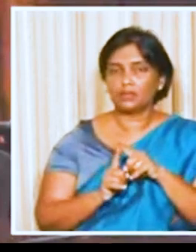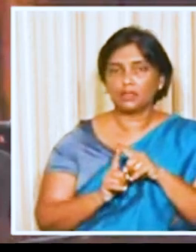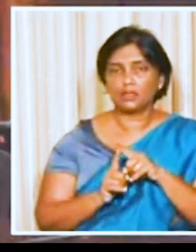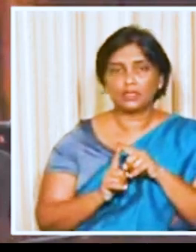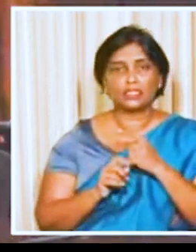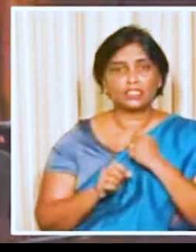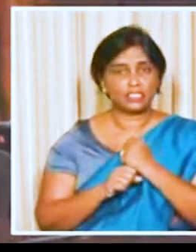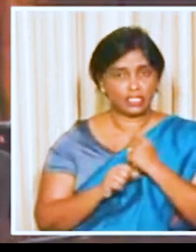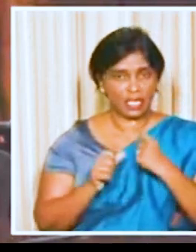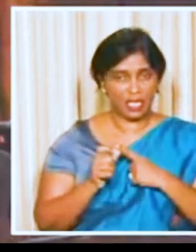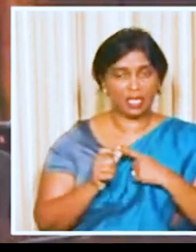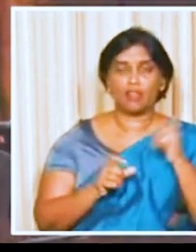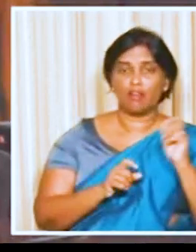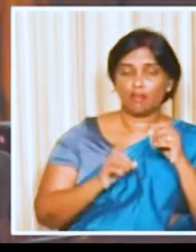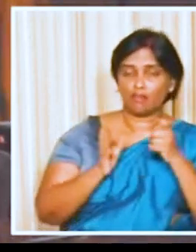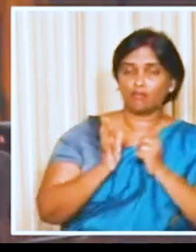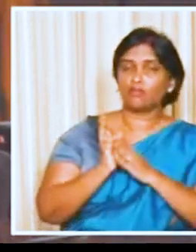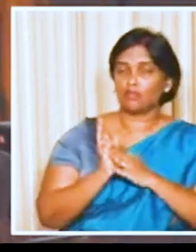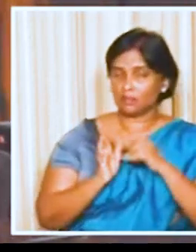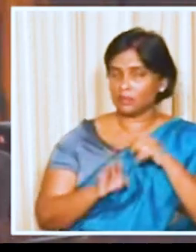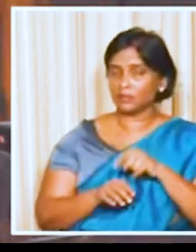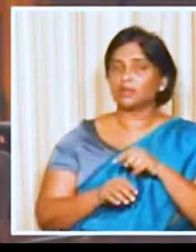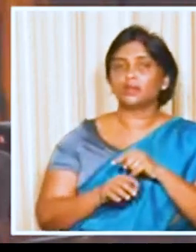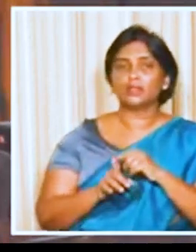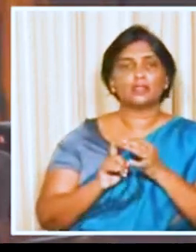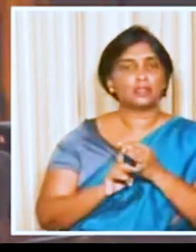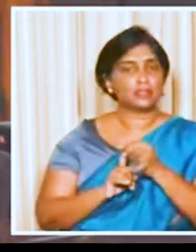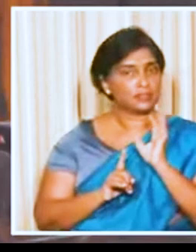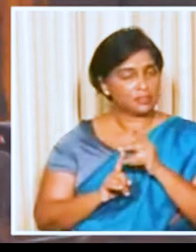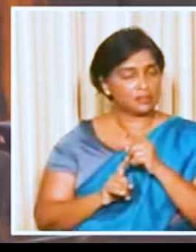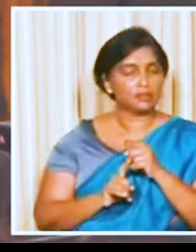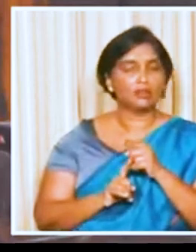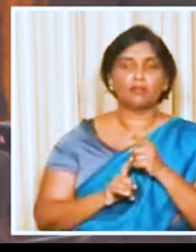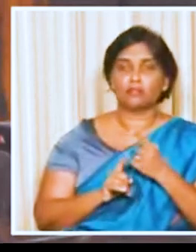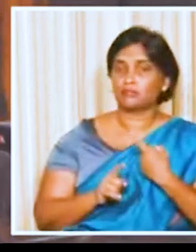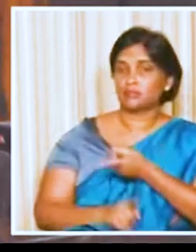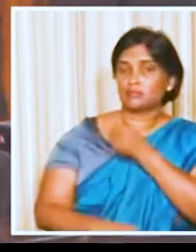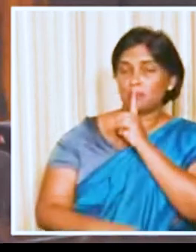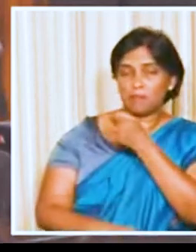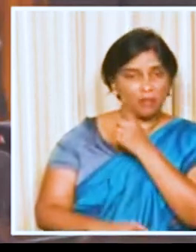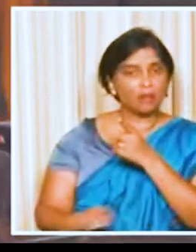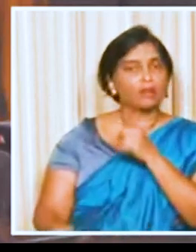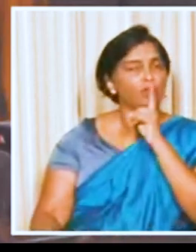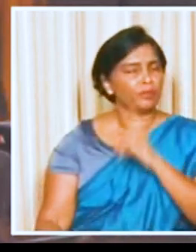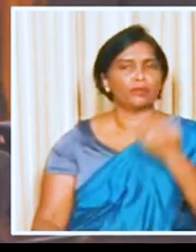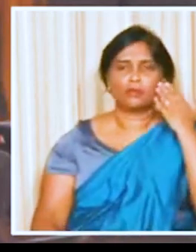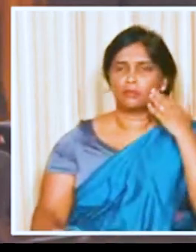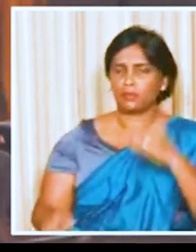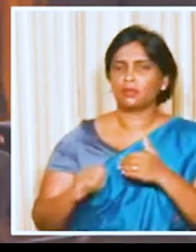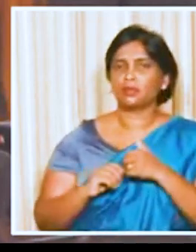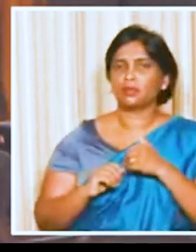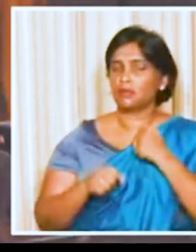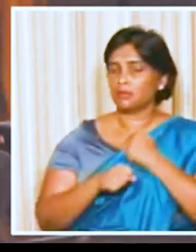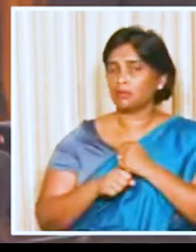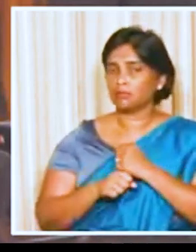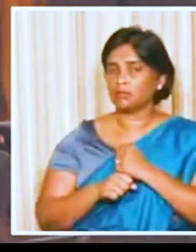ஒரு தொடர்ச்சியாக வடக்கு கிழக்கில் இருக்கும் ஊடகங்களை அச்சுறுத்தும் செயல்பாடு இந்த அரசாங்கம் தொடர்ந்து செய்து கொண்டு வருகிறது. இப்போ நாங்கள் இன்று ஊடகத்தை பிடித்து